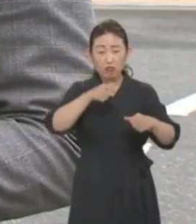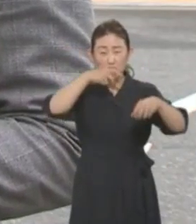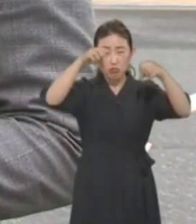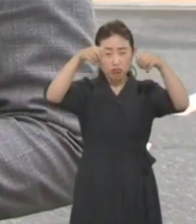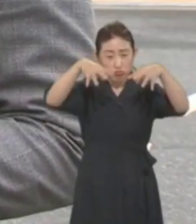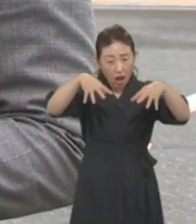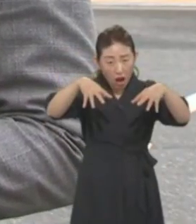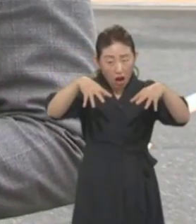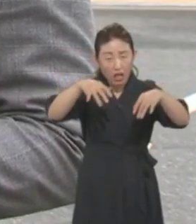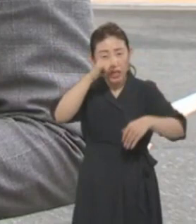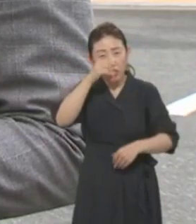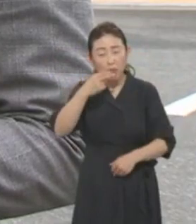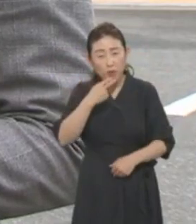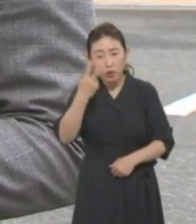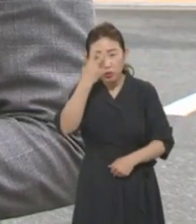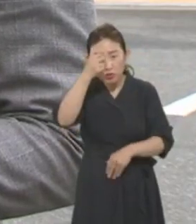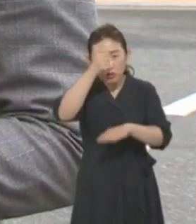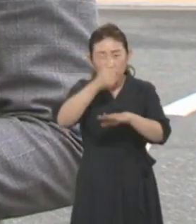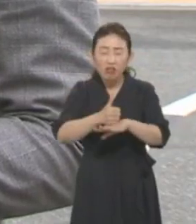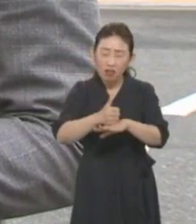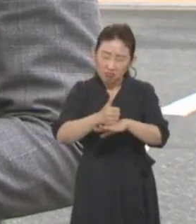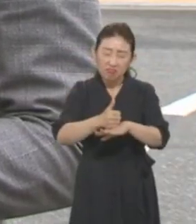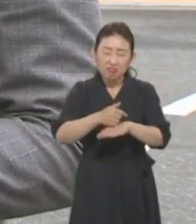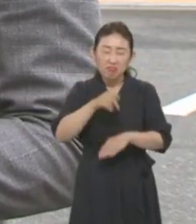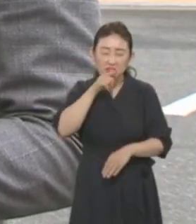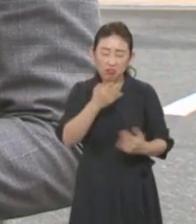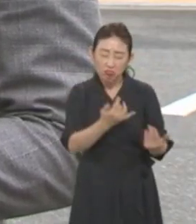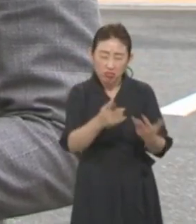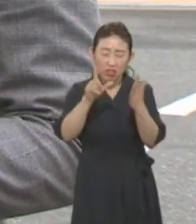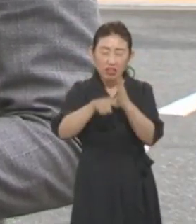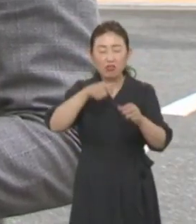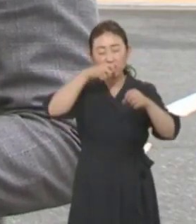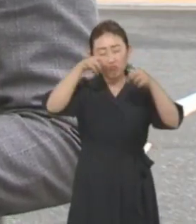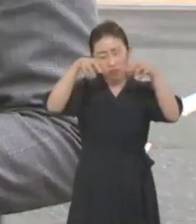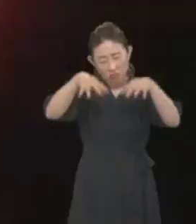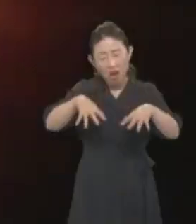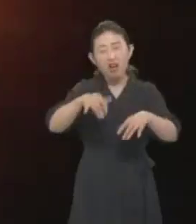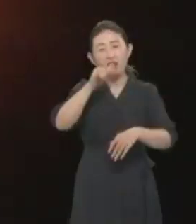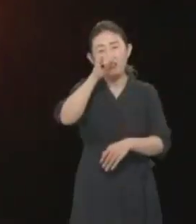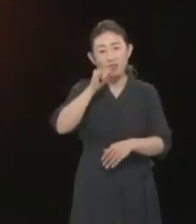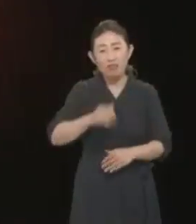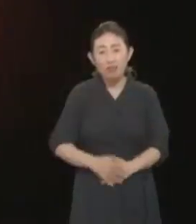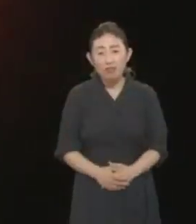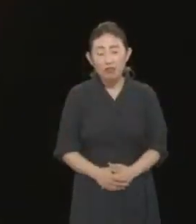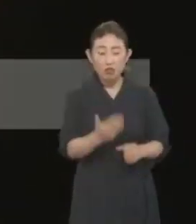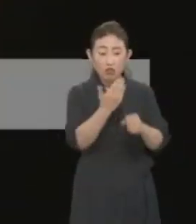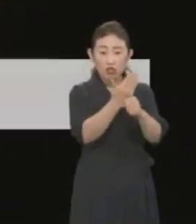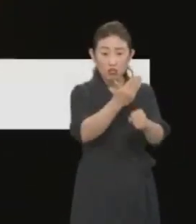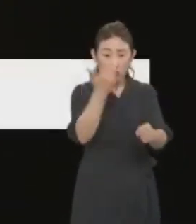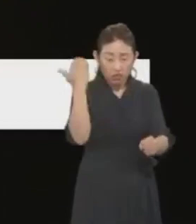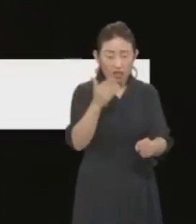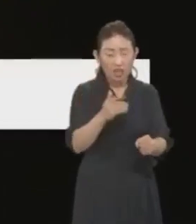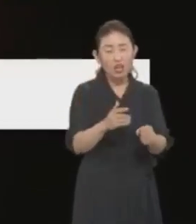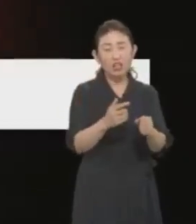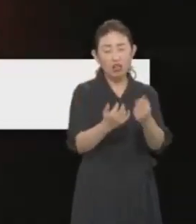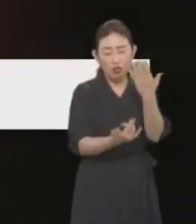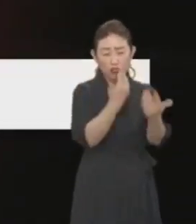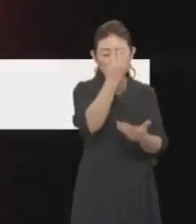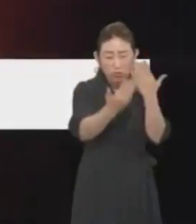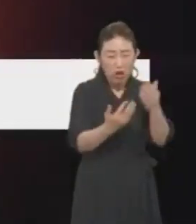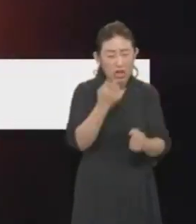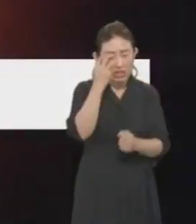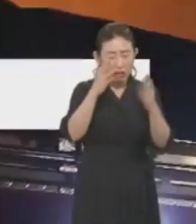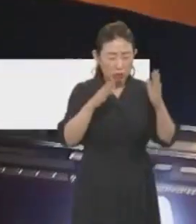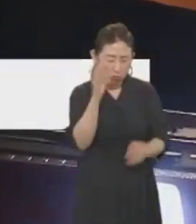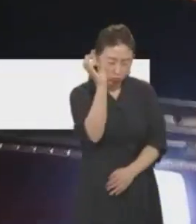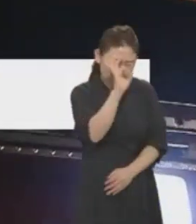작동 여부도 경찰 조사 결과 현재까지는 정상 작동한 걸로 확인됐습니다. 9년 전 화재 당시에도 3개월을 걸친